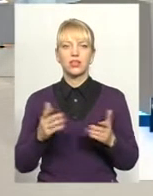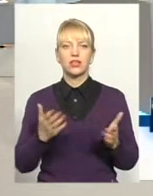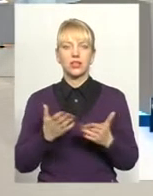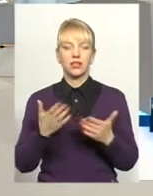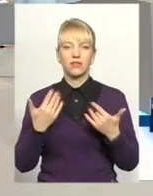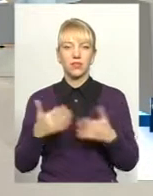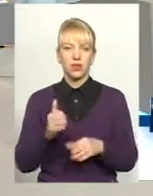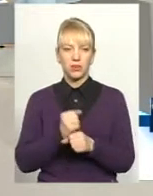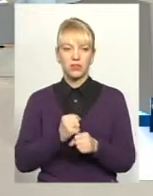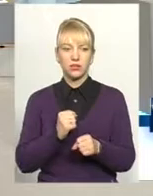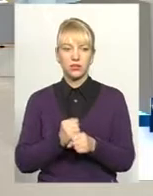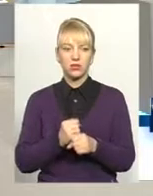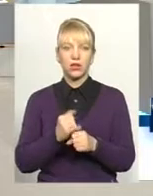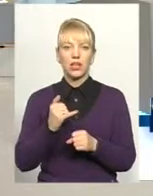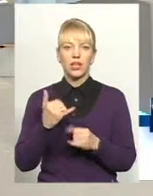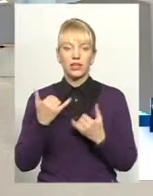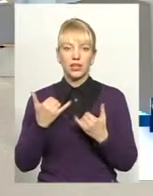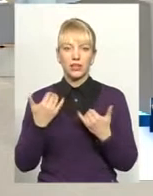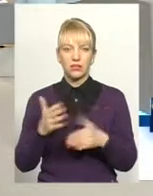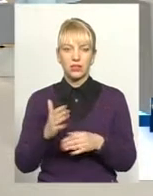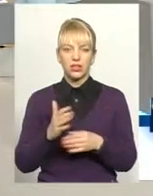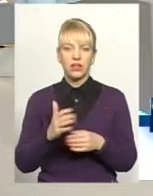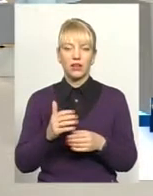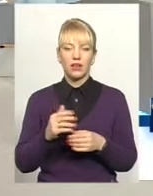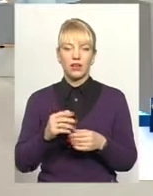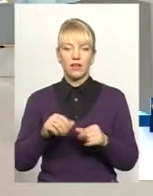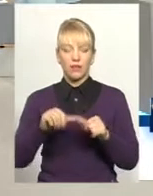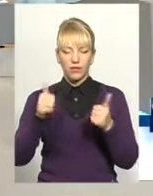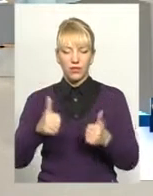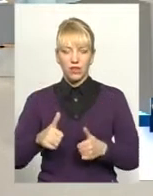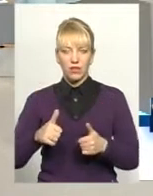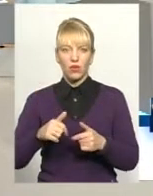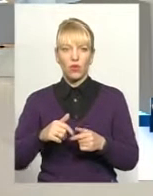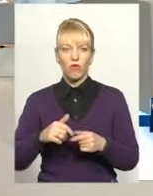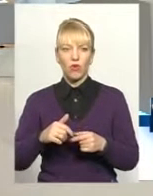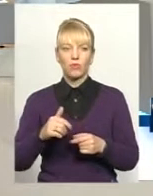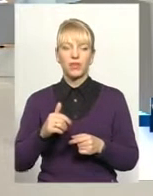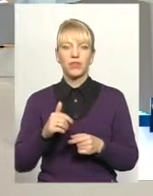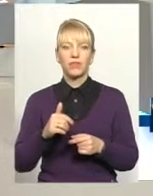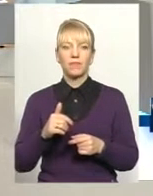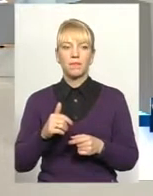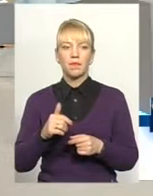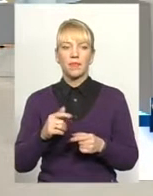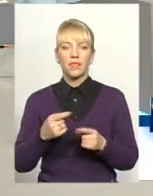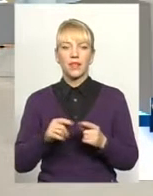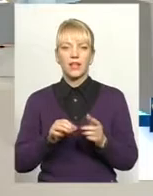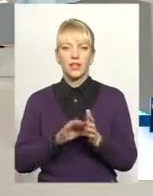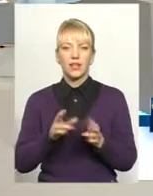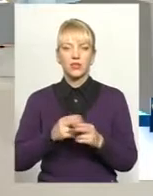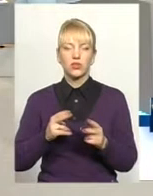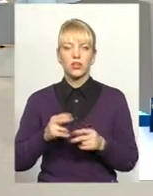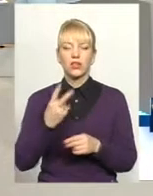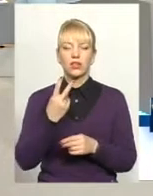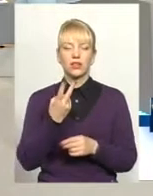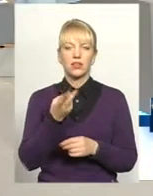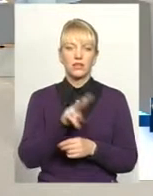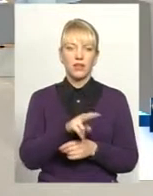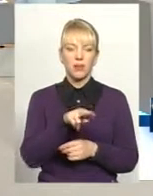вже працюють і зараз ще в стадії оформлення. От 4 електростанції, значить, 2 по 30 кВт,